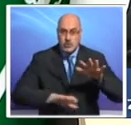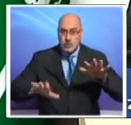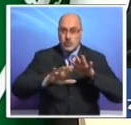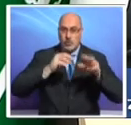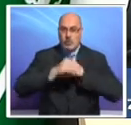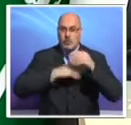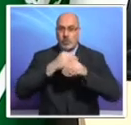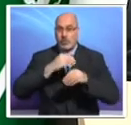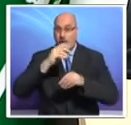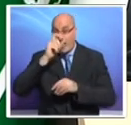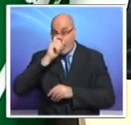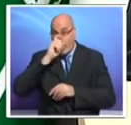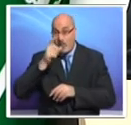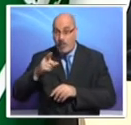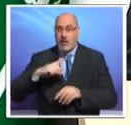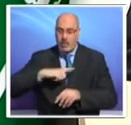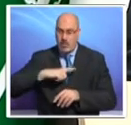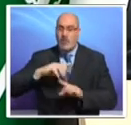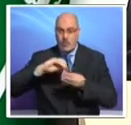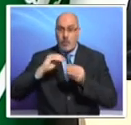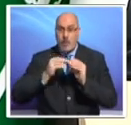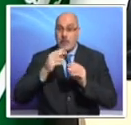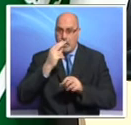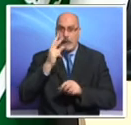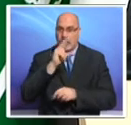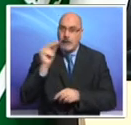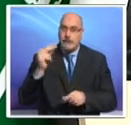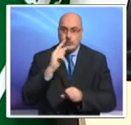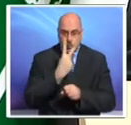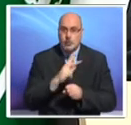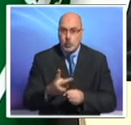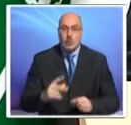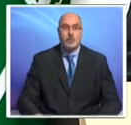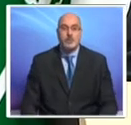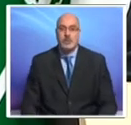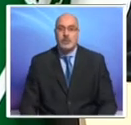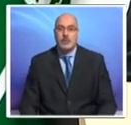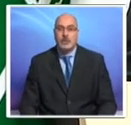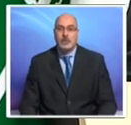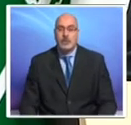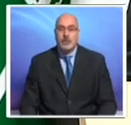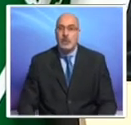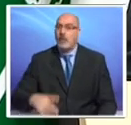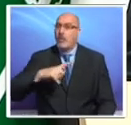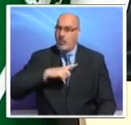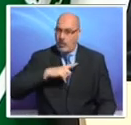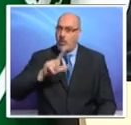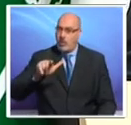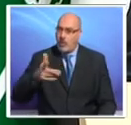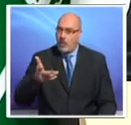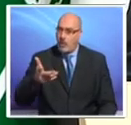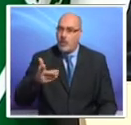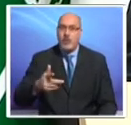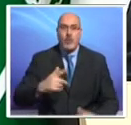تمر بظروف بالغة الخطورة، أجل ما تزال بعض بلداننا العربية